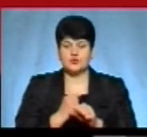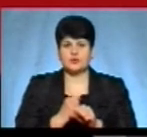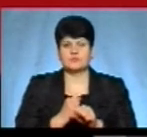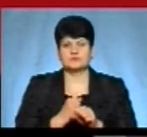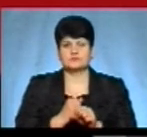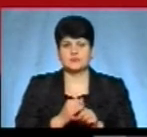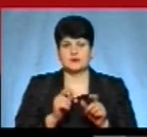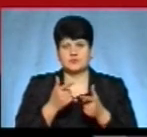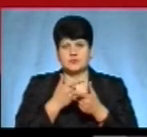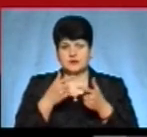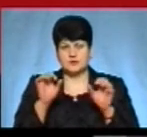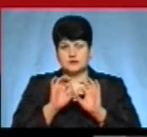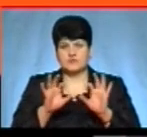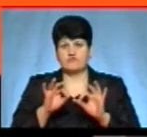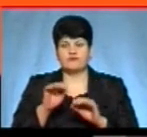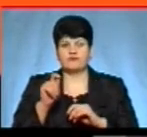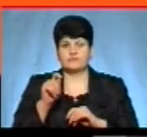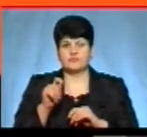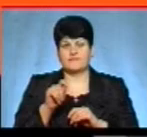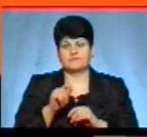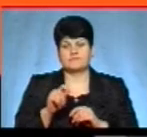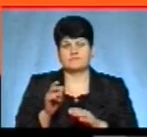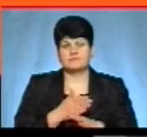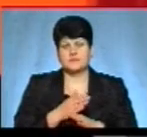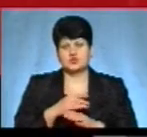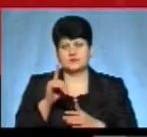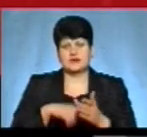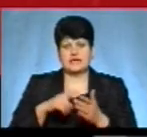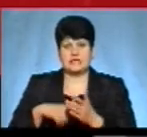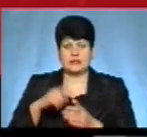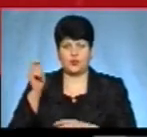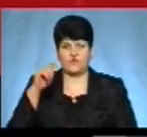треба написати в СБУ, щоб з ним провела розмову.